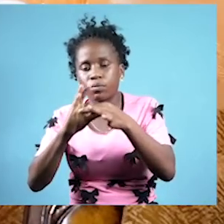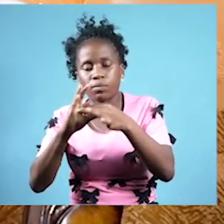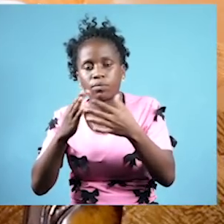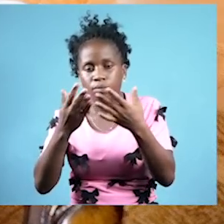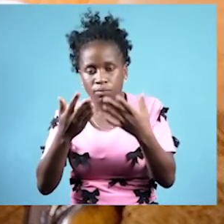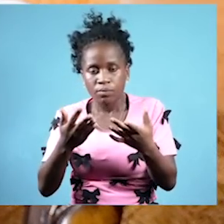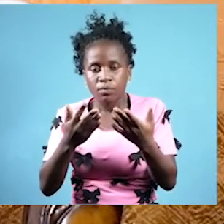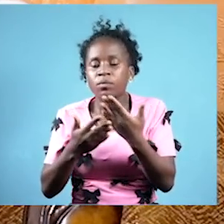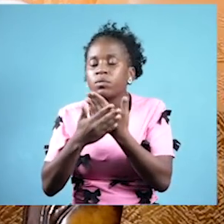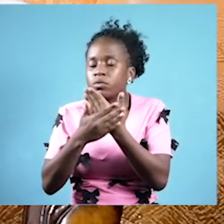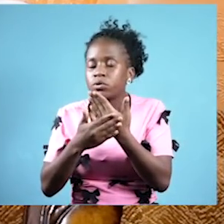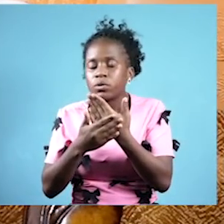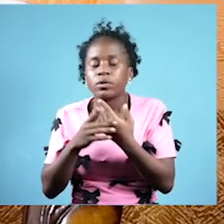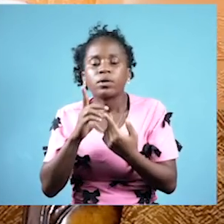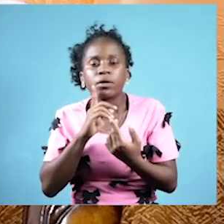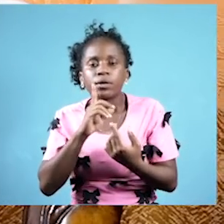na nguvu zake